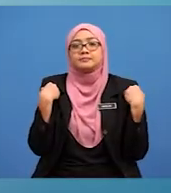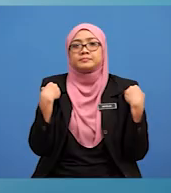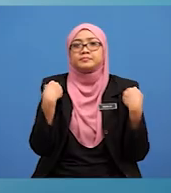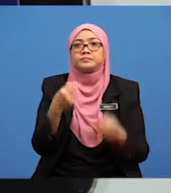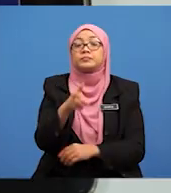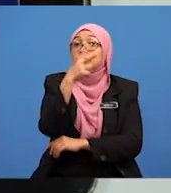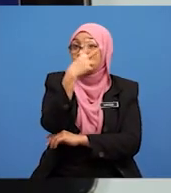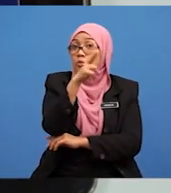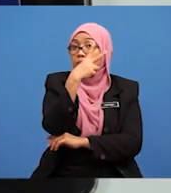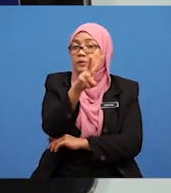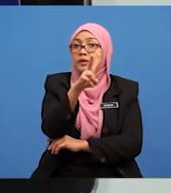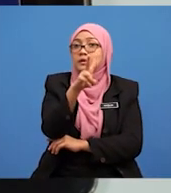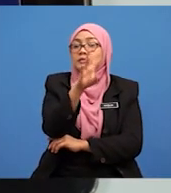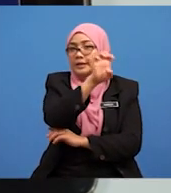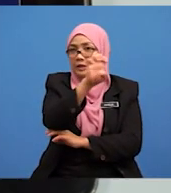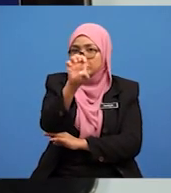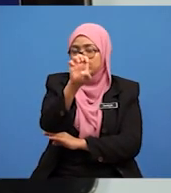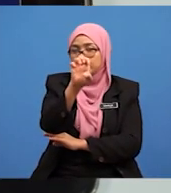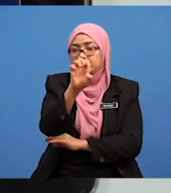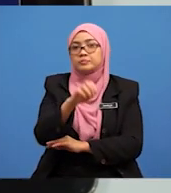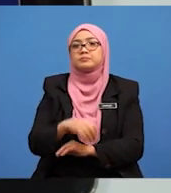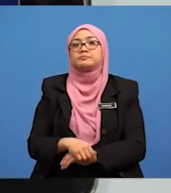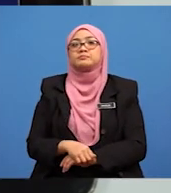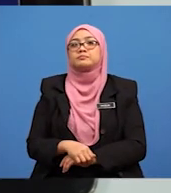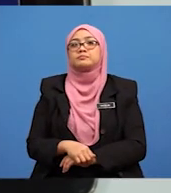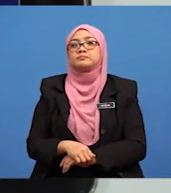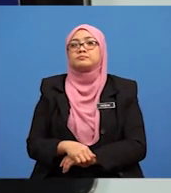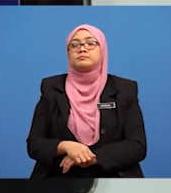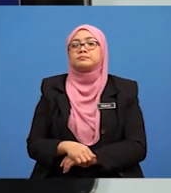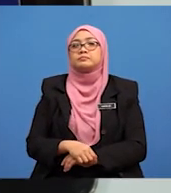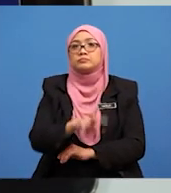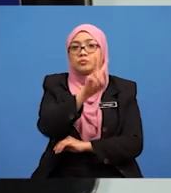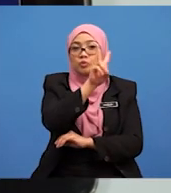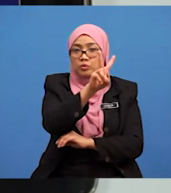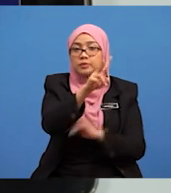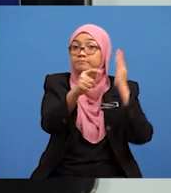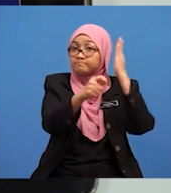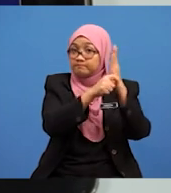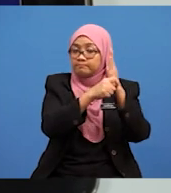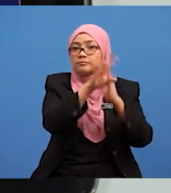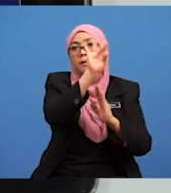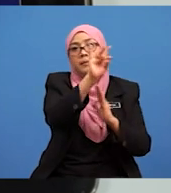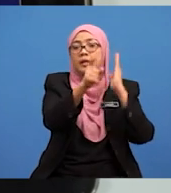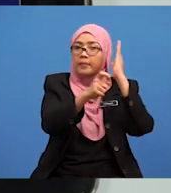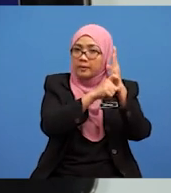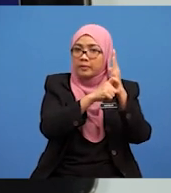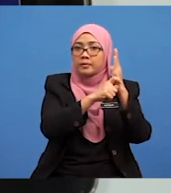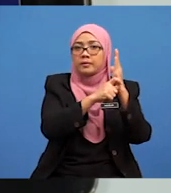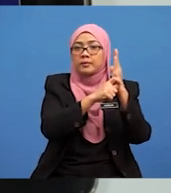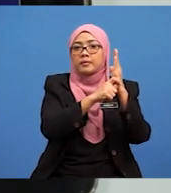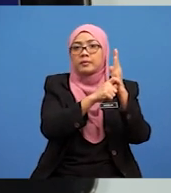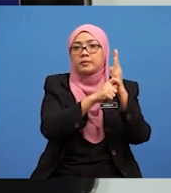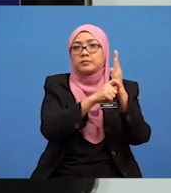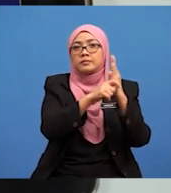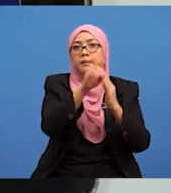mempunyai 12 elektron, iaitu 2 campur 8 campur 2